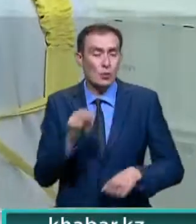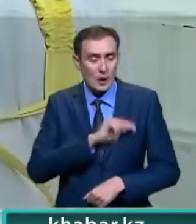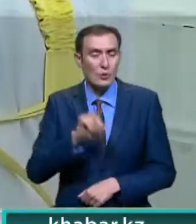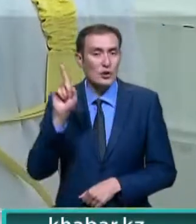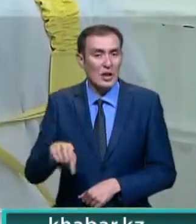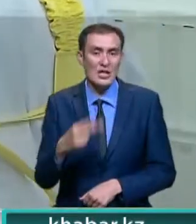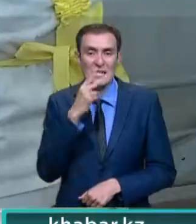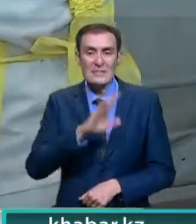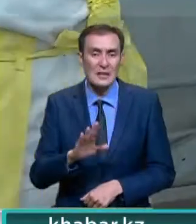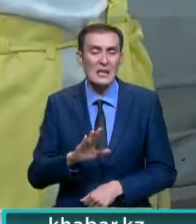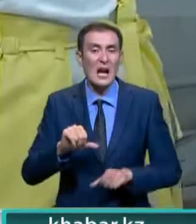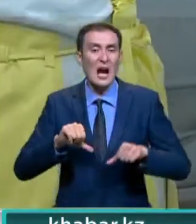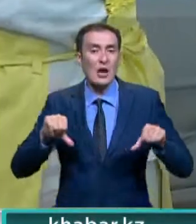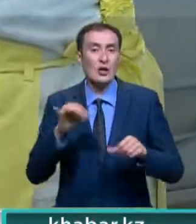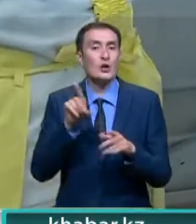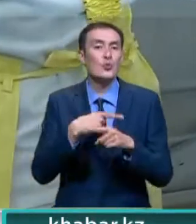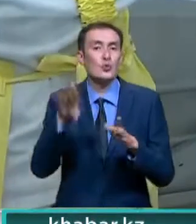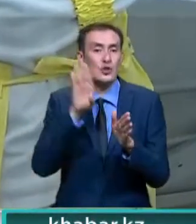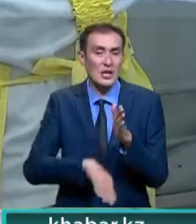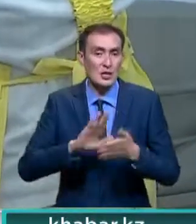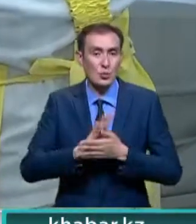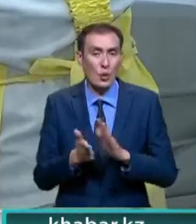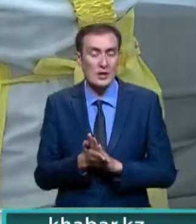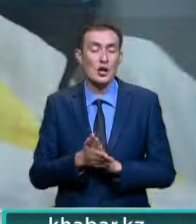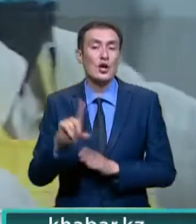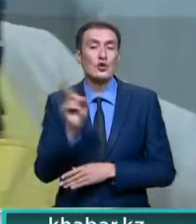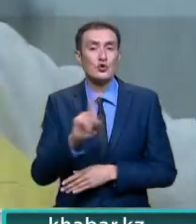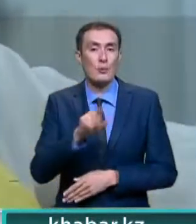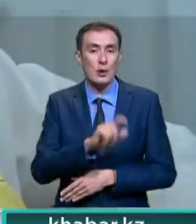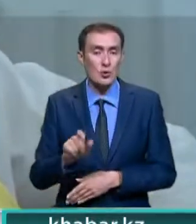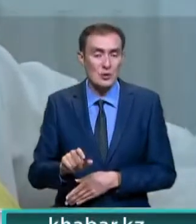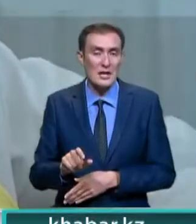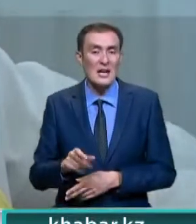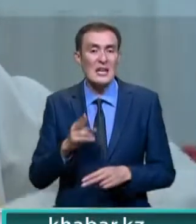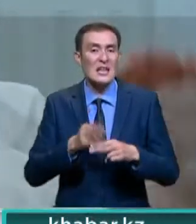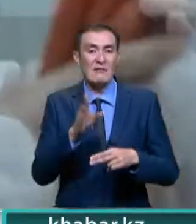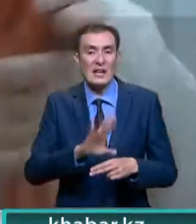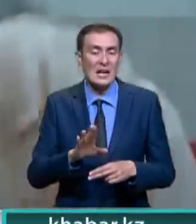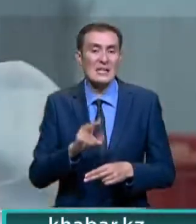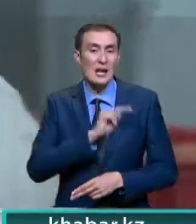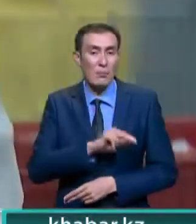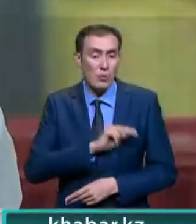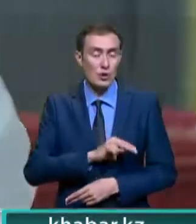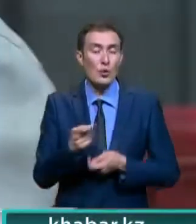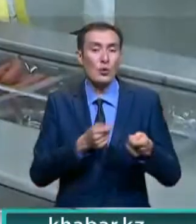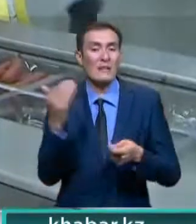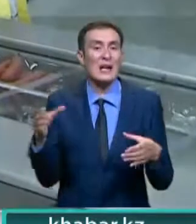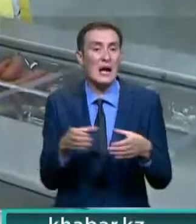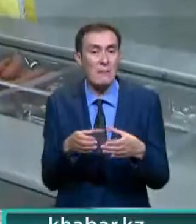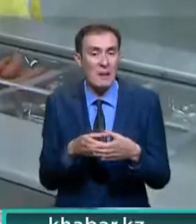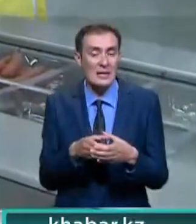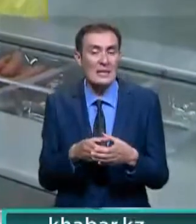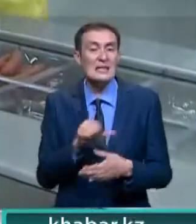несмотря на ограничения или ухудшение эпидситуации. Для того, чтобы люди не отвлекались от рабочего процесса, руководители